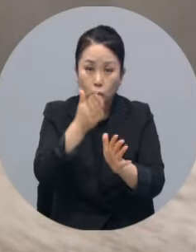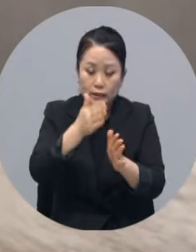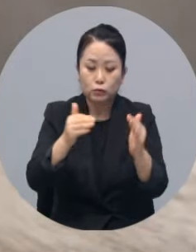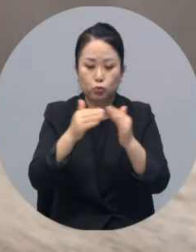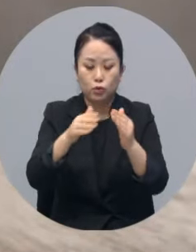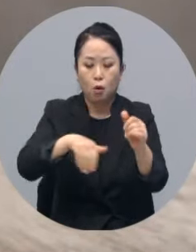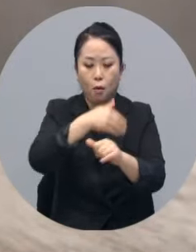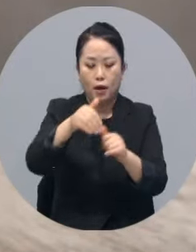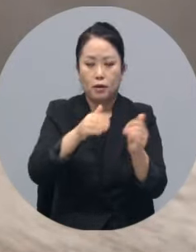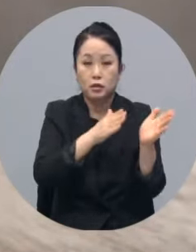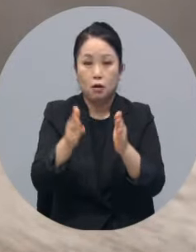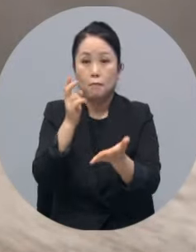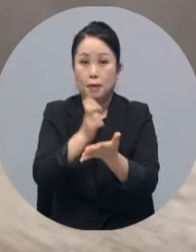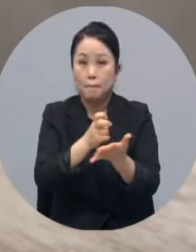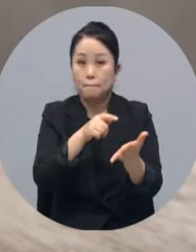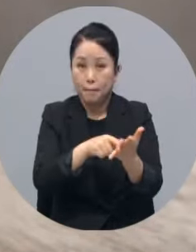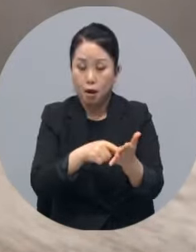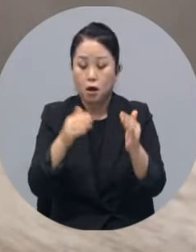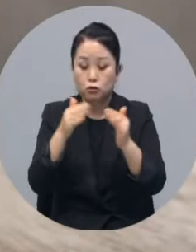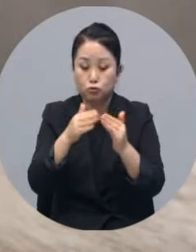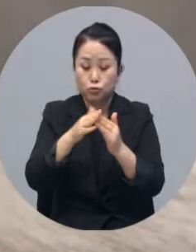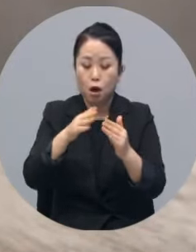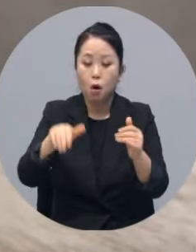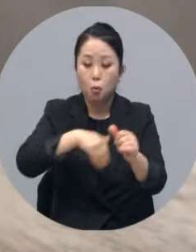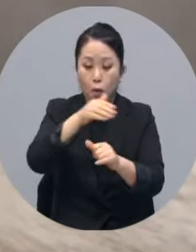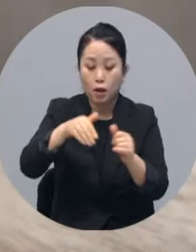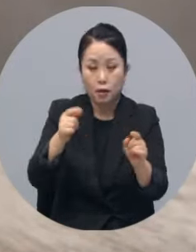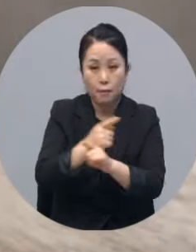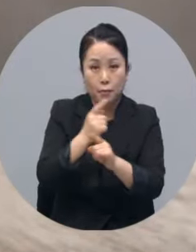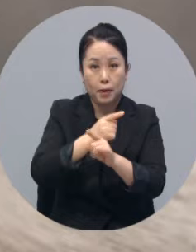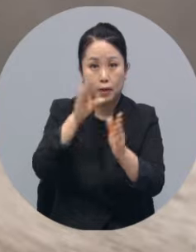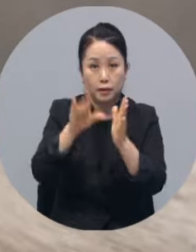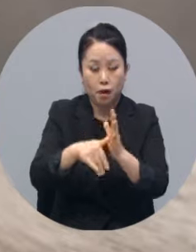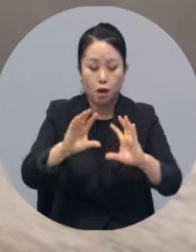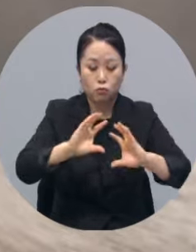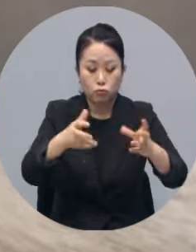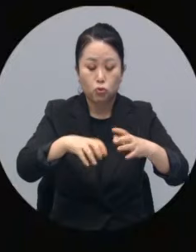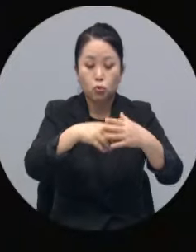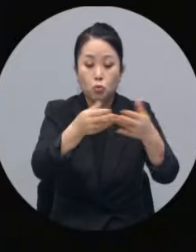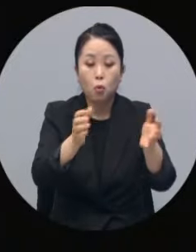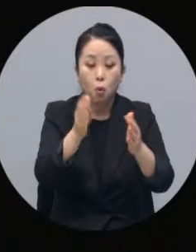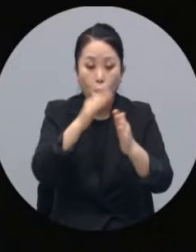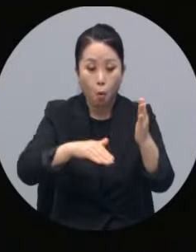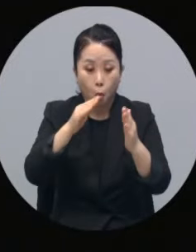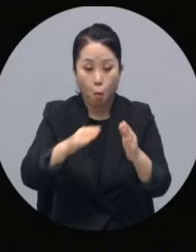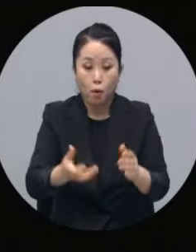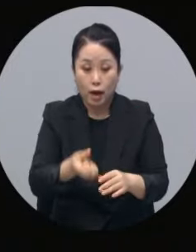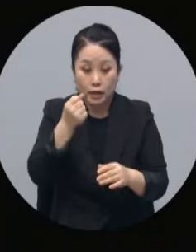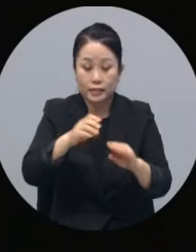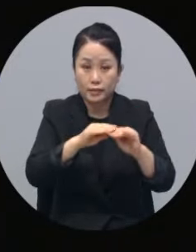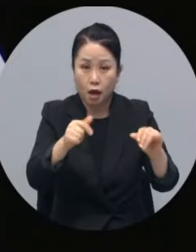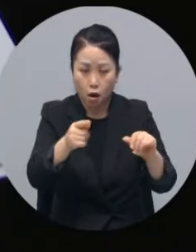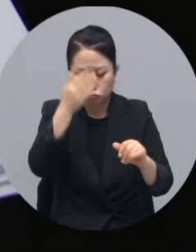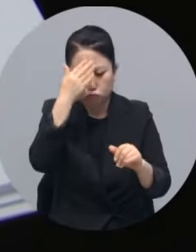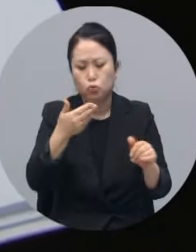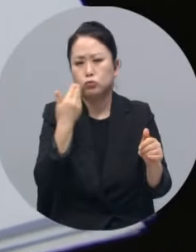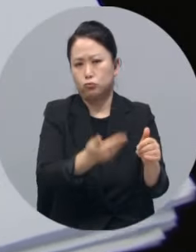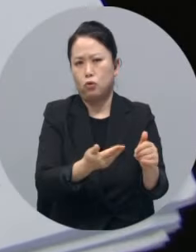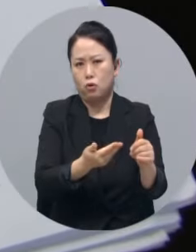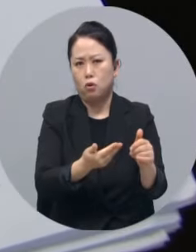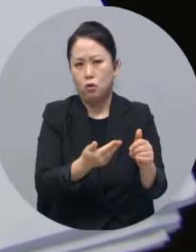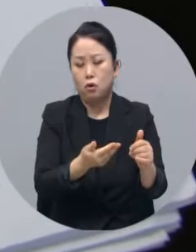정비법입니다. 주거환경 개선 구역의 경우 국공유지를 무상 제공하도록 돼 있습니다. 주민들은 이 법 조항을